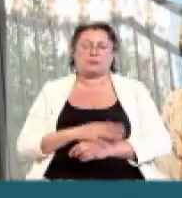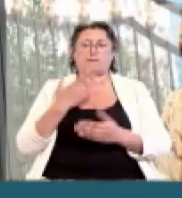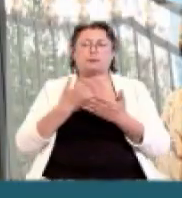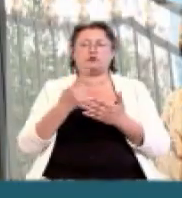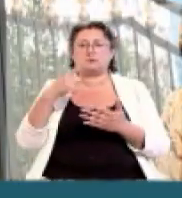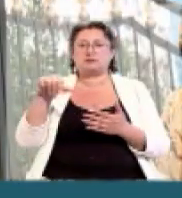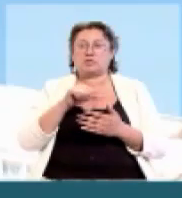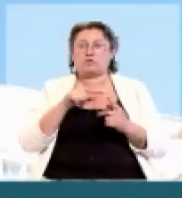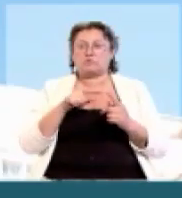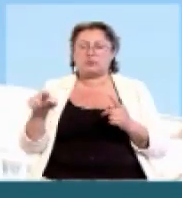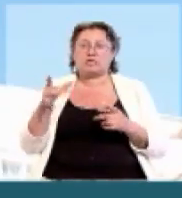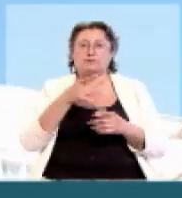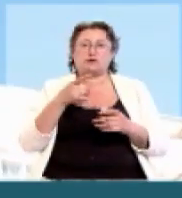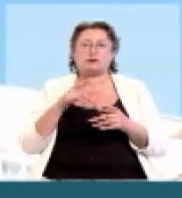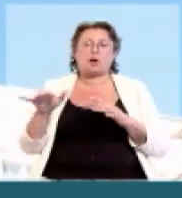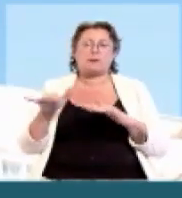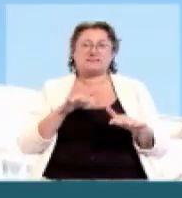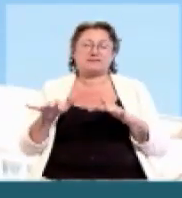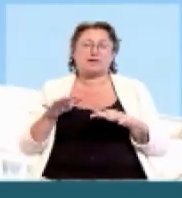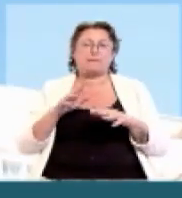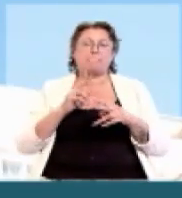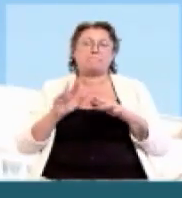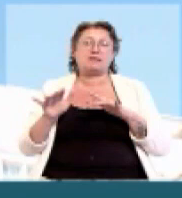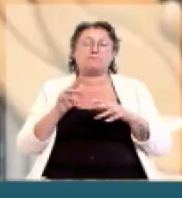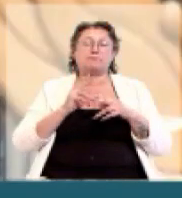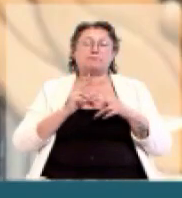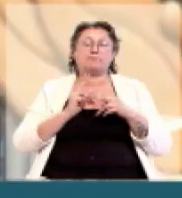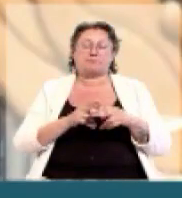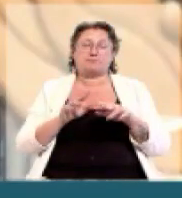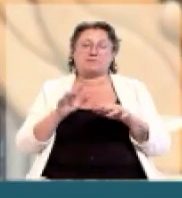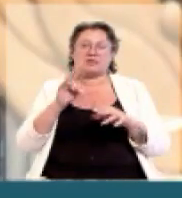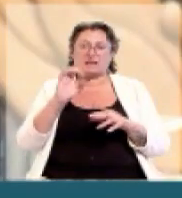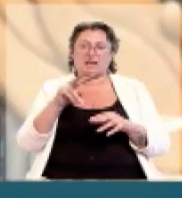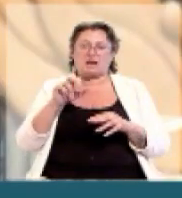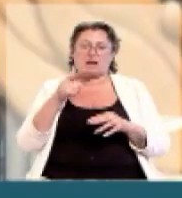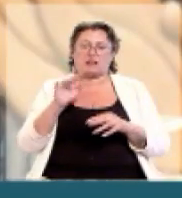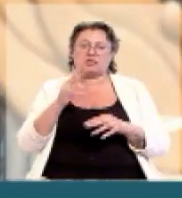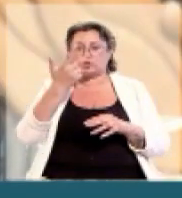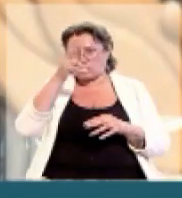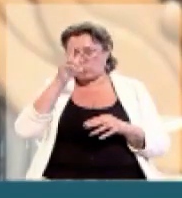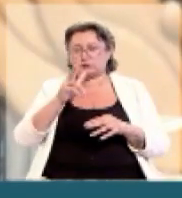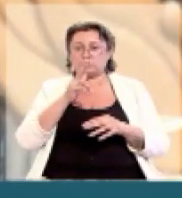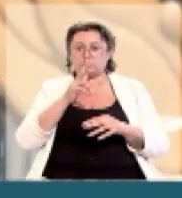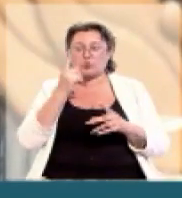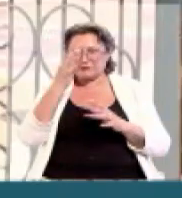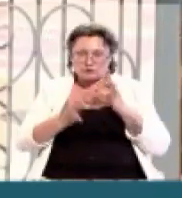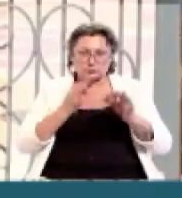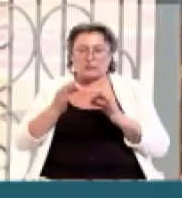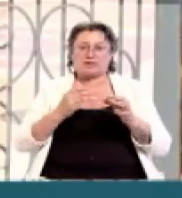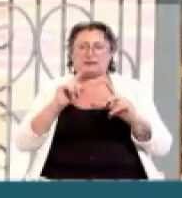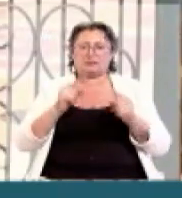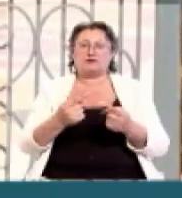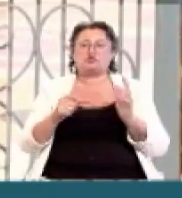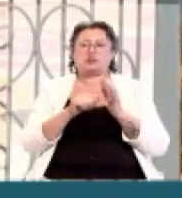Почти неделю длилось республиканское оперативно-профилактическое мероприятие «Нелегал». Только первые трое суток стражи порядка выявили